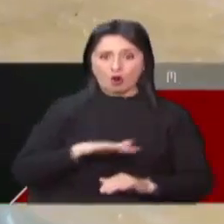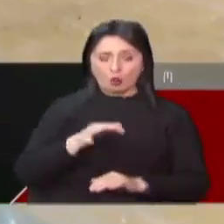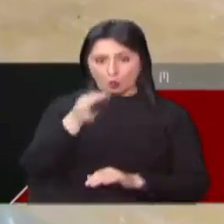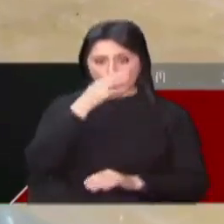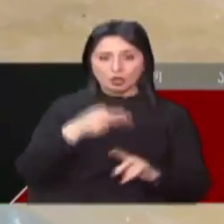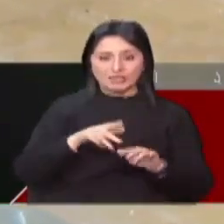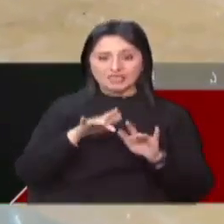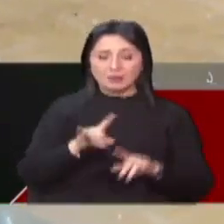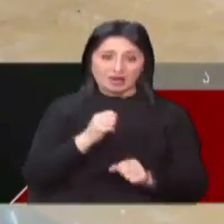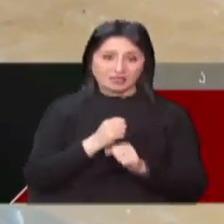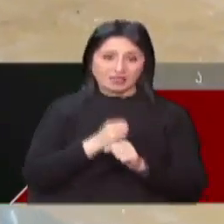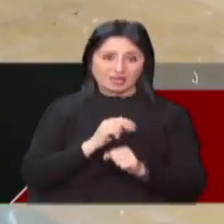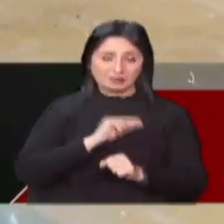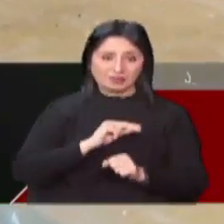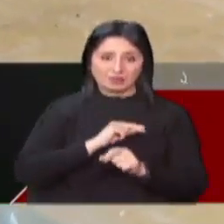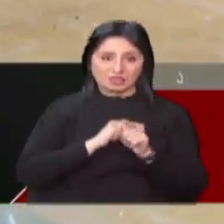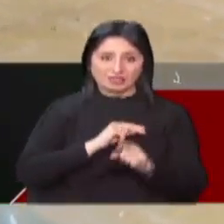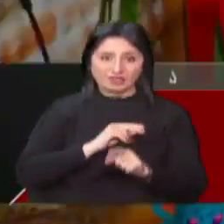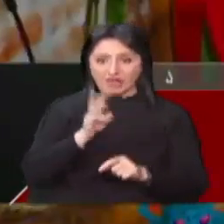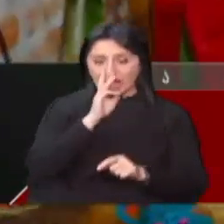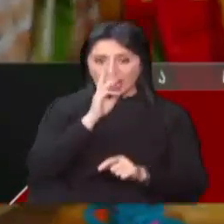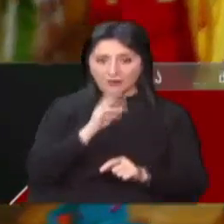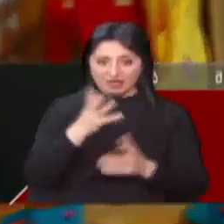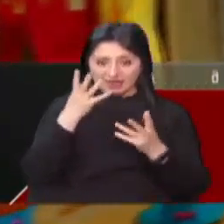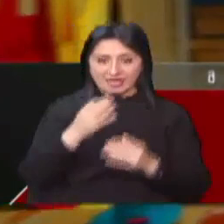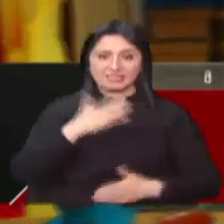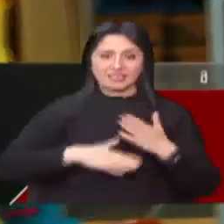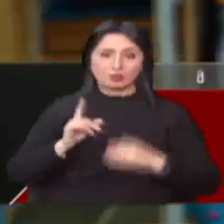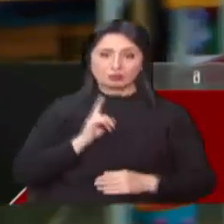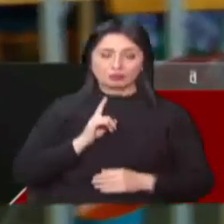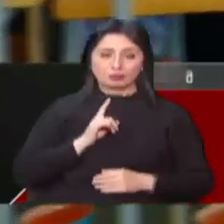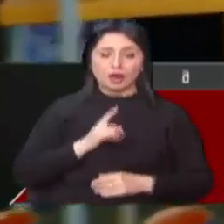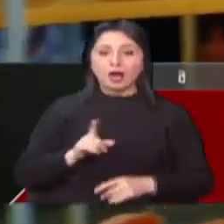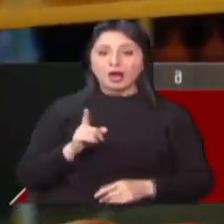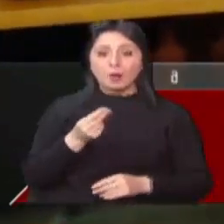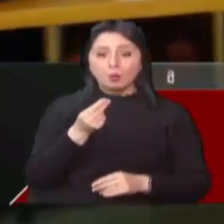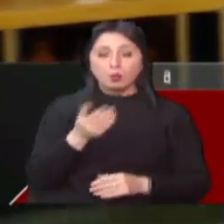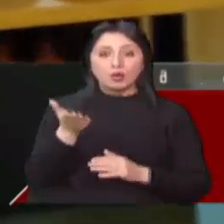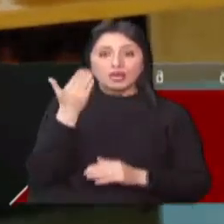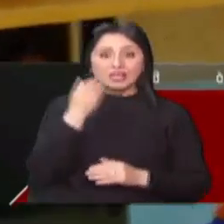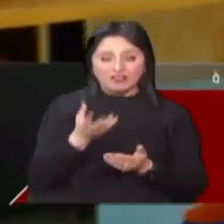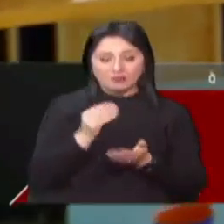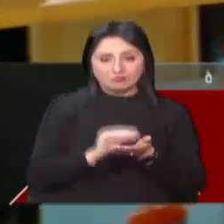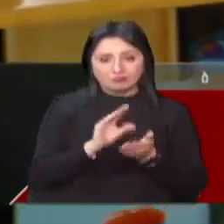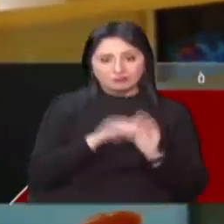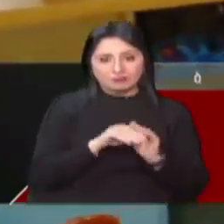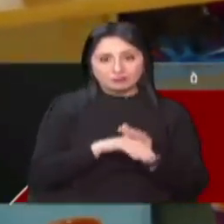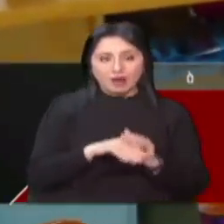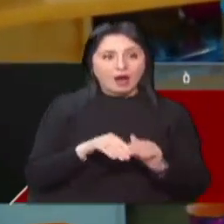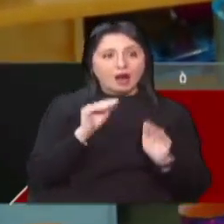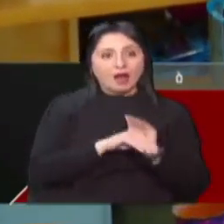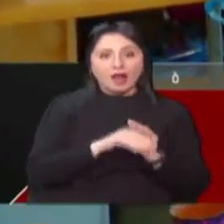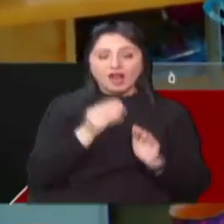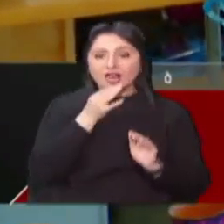მოსწონს ის საქმე, რასაც სამსახურში აკეთებს. ხელფასის დღეს სიხარულით ელოდება. ამბობს, რომ ფულს დიდი ხანია აგროვებს, თუმცა ჯერ არ